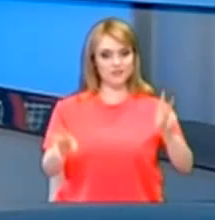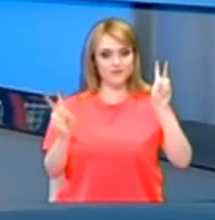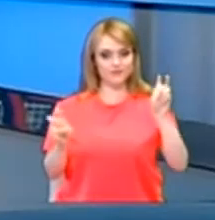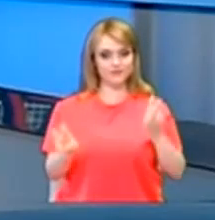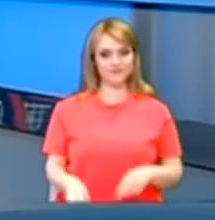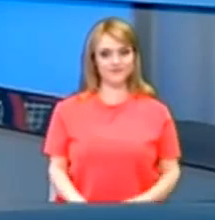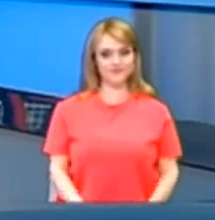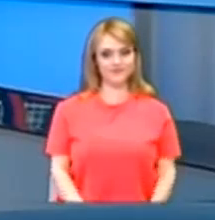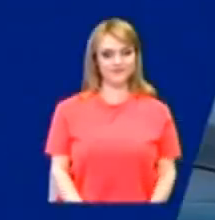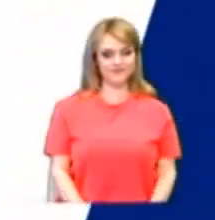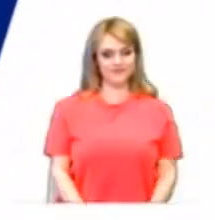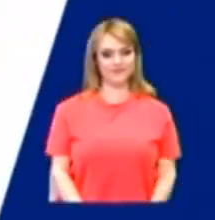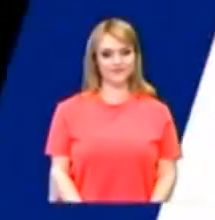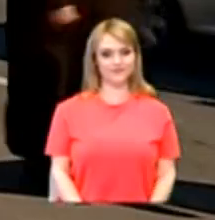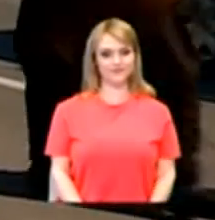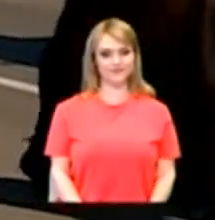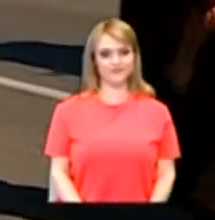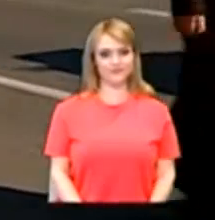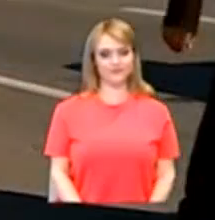ediției.